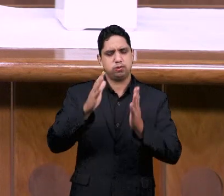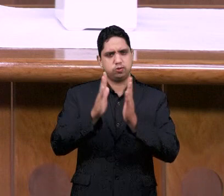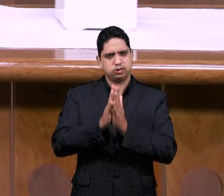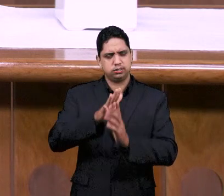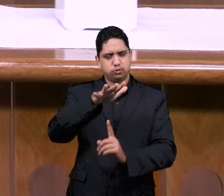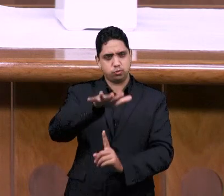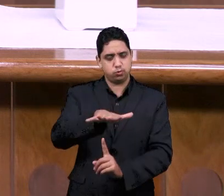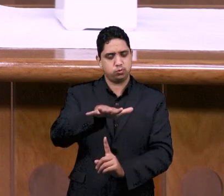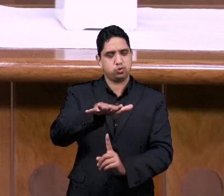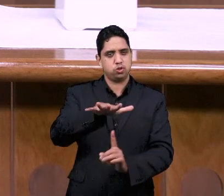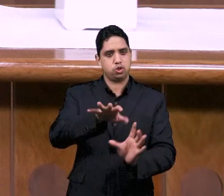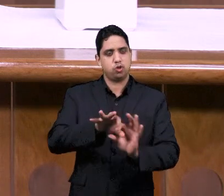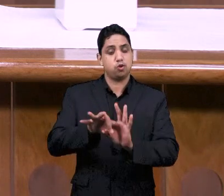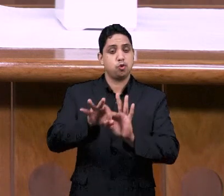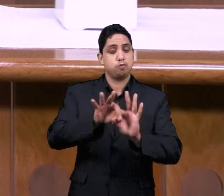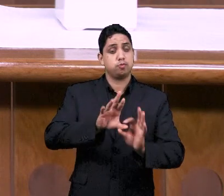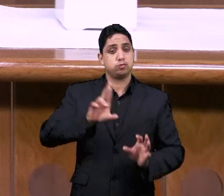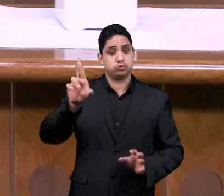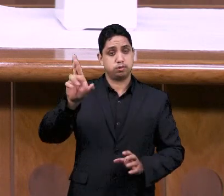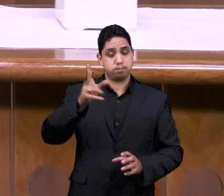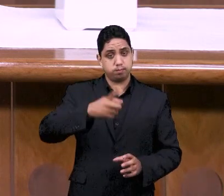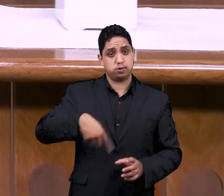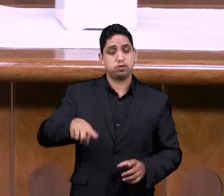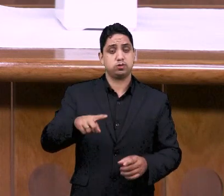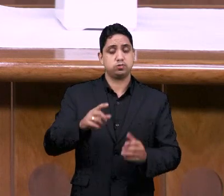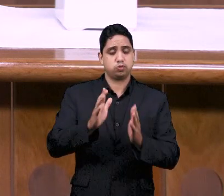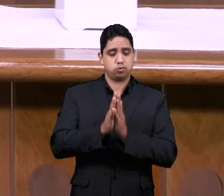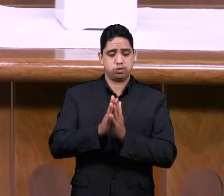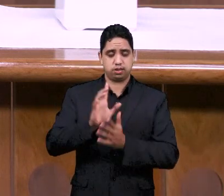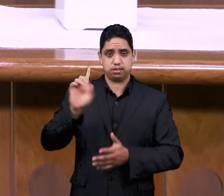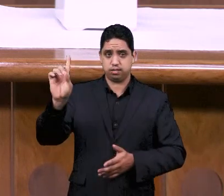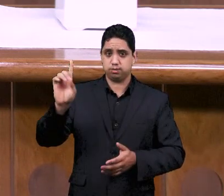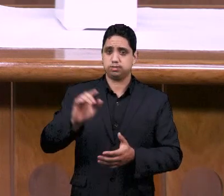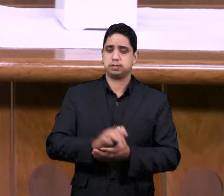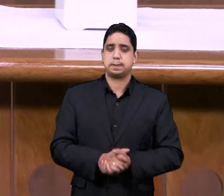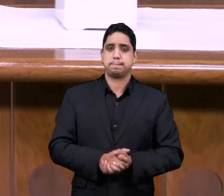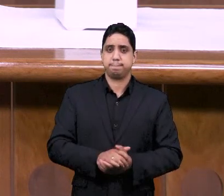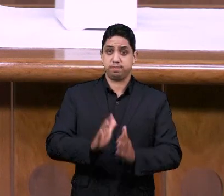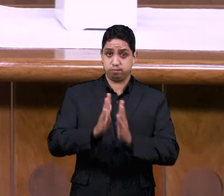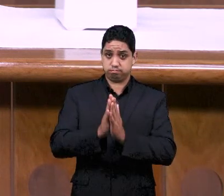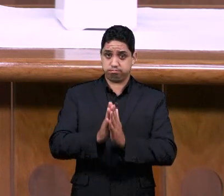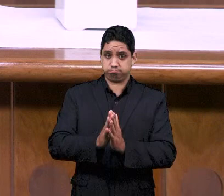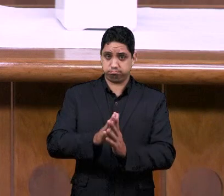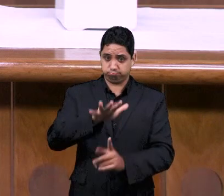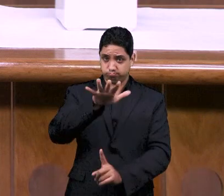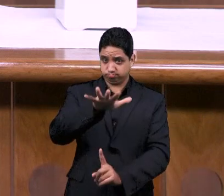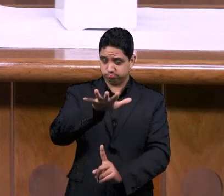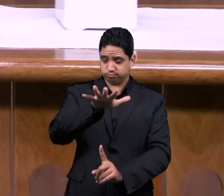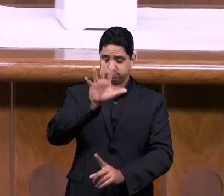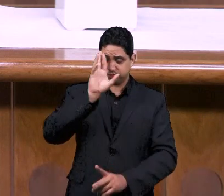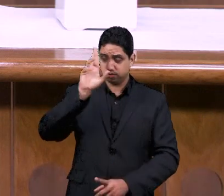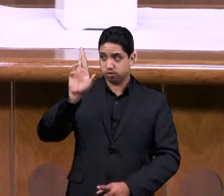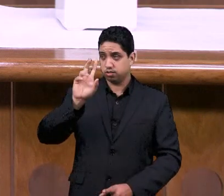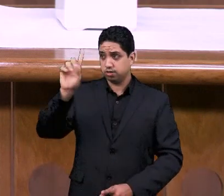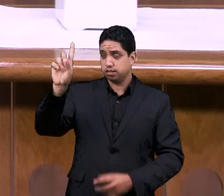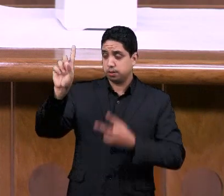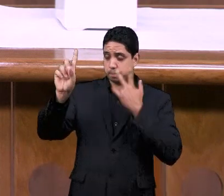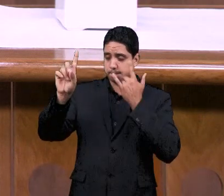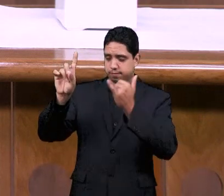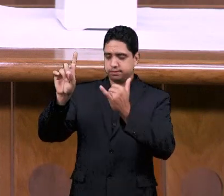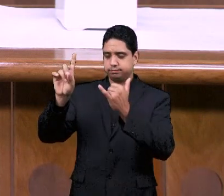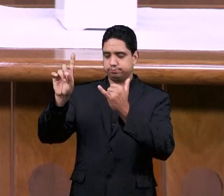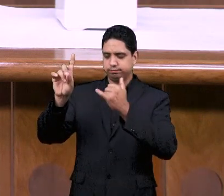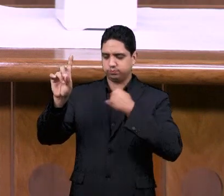de recevoir la prière en communion avec le Seigneur, afin qu'on puisse prier au Seigneur notre Dieu. Prions. Seigneur notre Dieu, notre